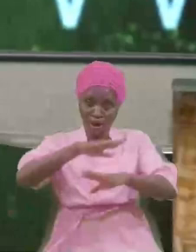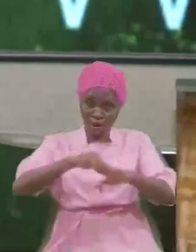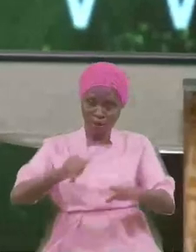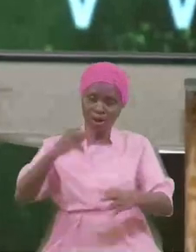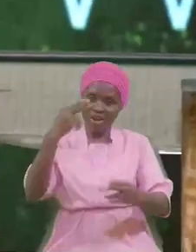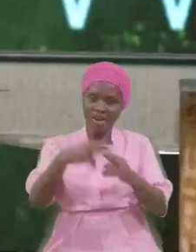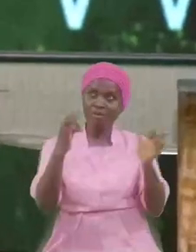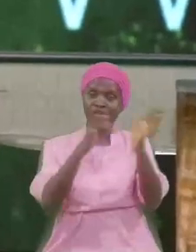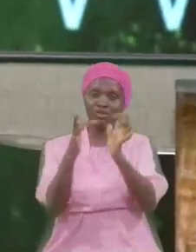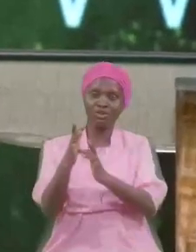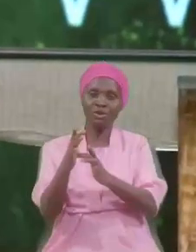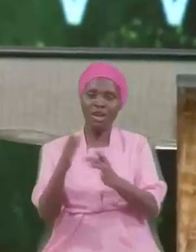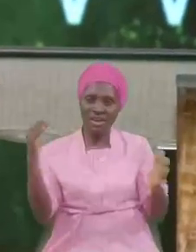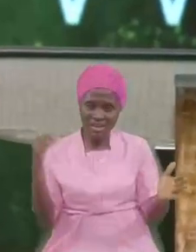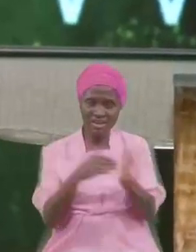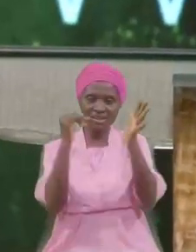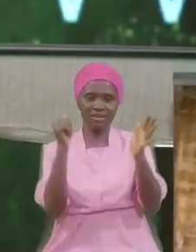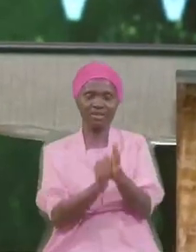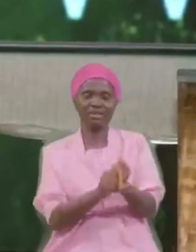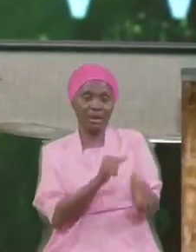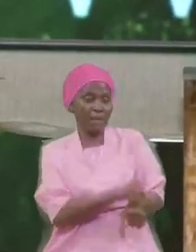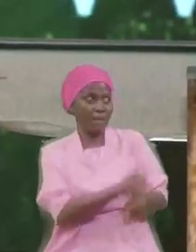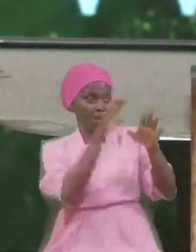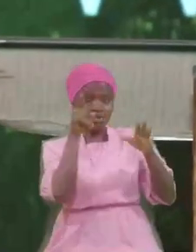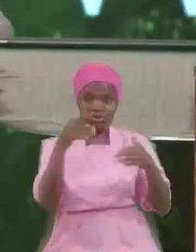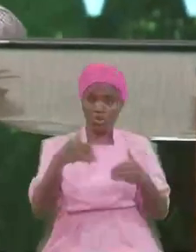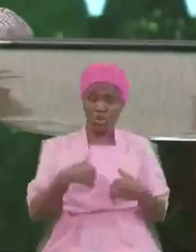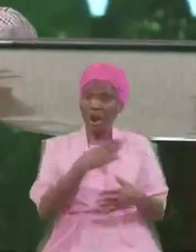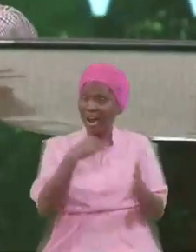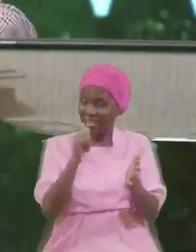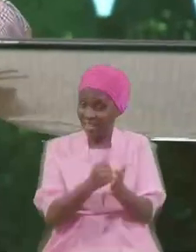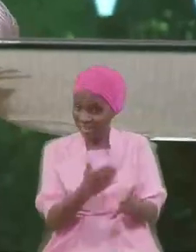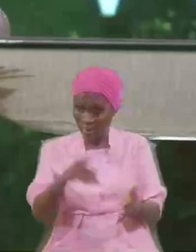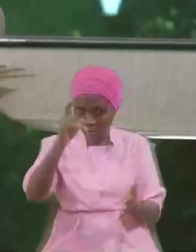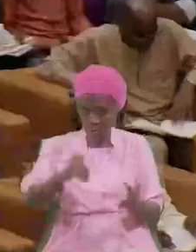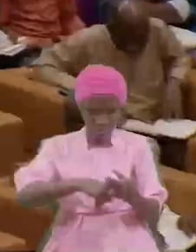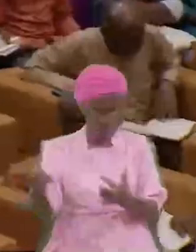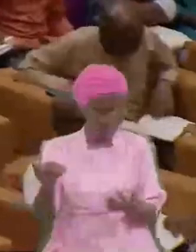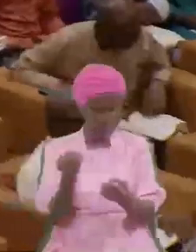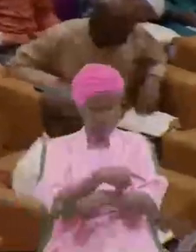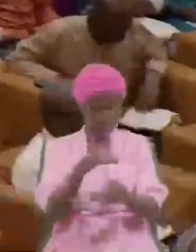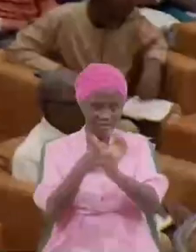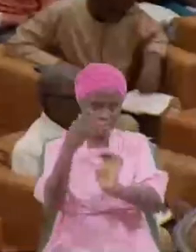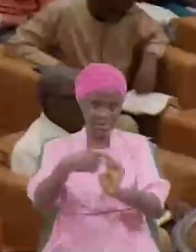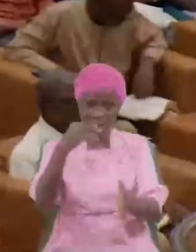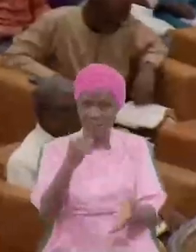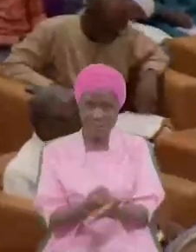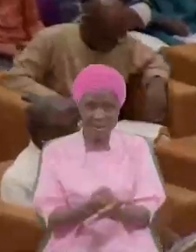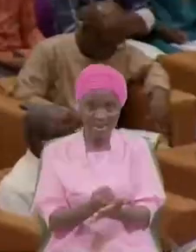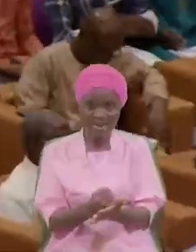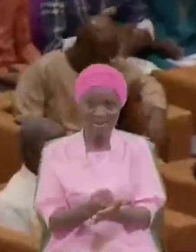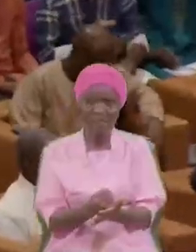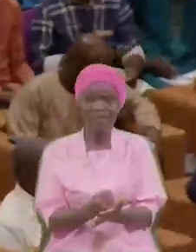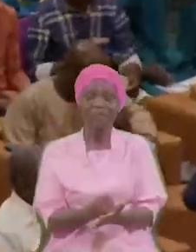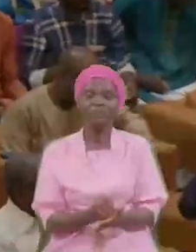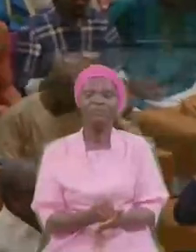montagne et le problème que vous avez. Et cette chose-là doit quitter aujourd'hui. Parce que